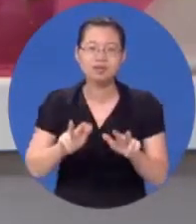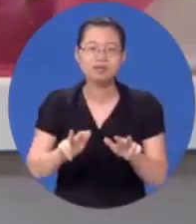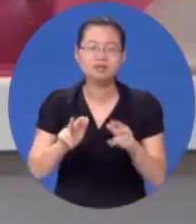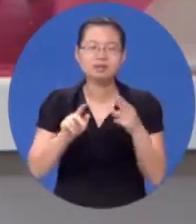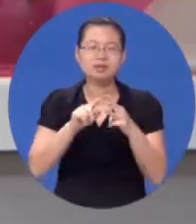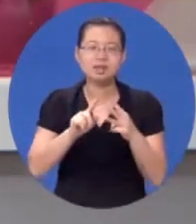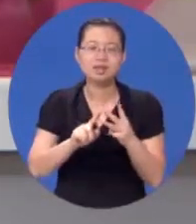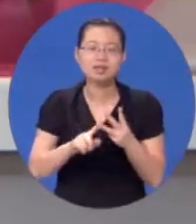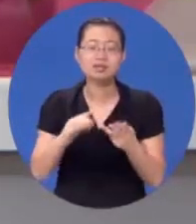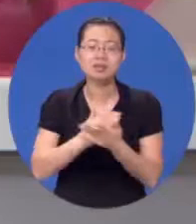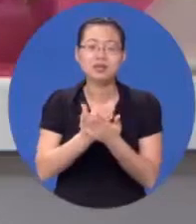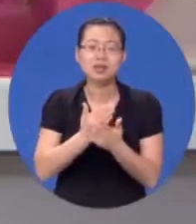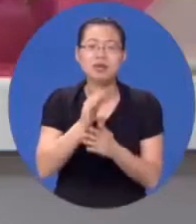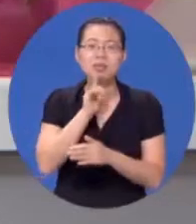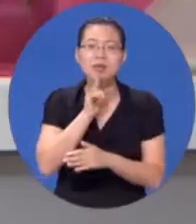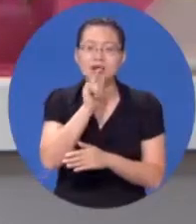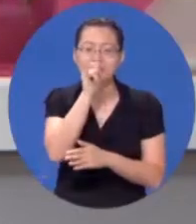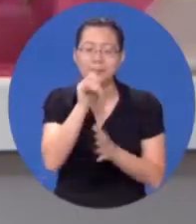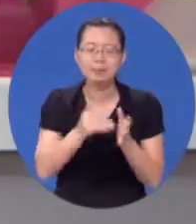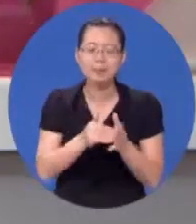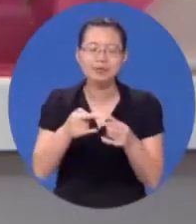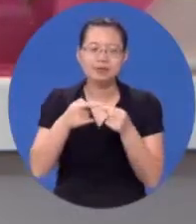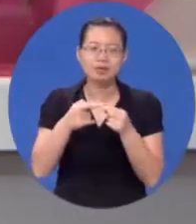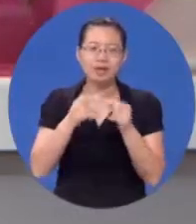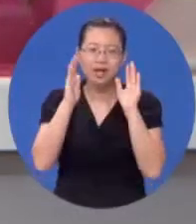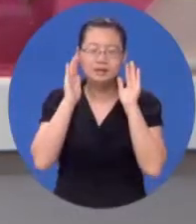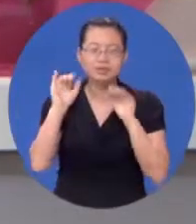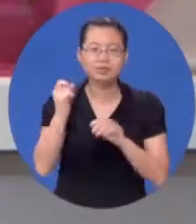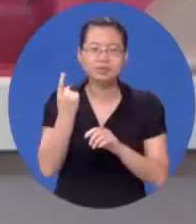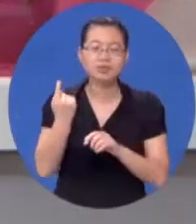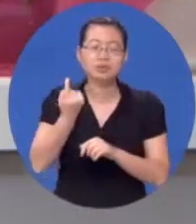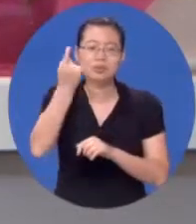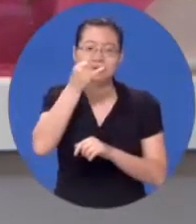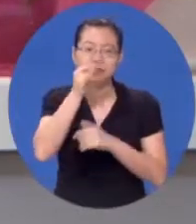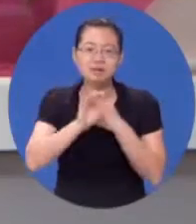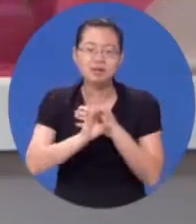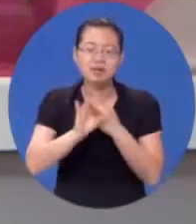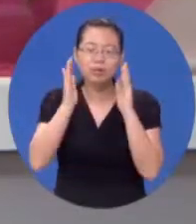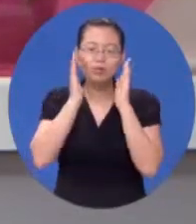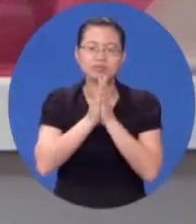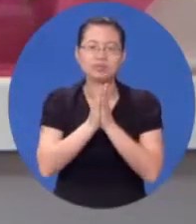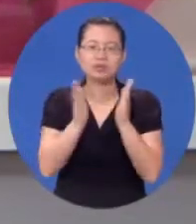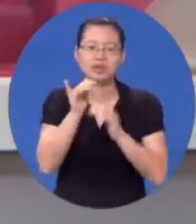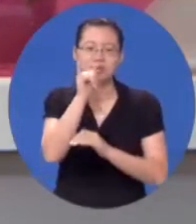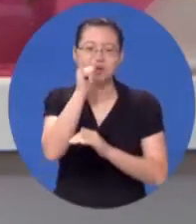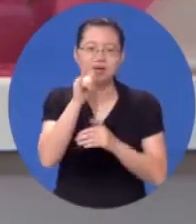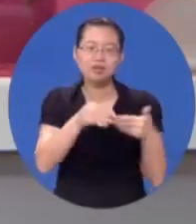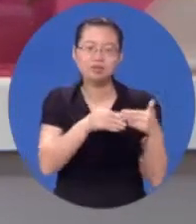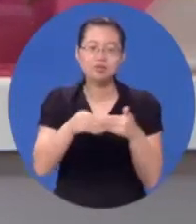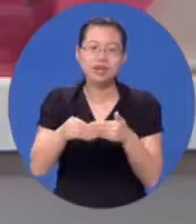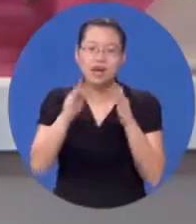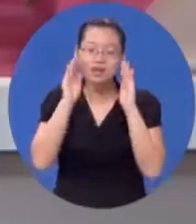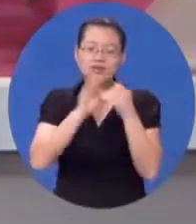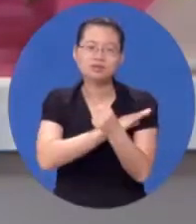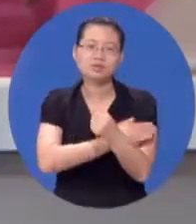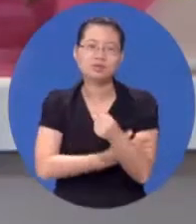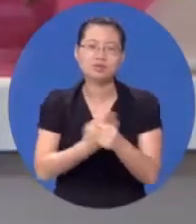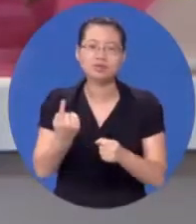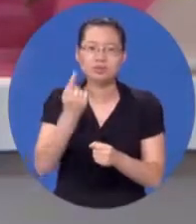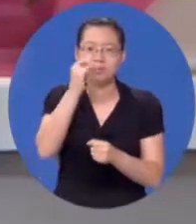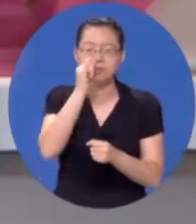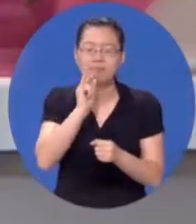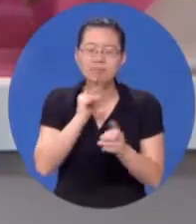이제 세 가지로 나눠서 말씀을 드릴 수 있는데, 일단 첫 번째로 학습 동기가 높은 애들은 공부를 시작하는 거, 그러니까 주도적인 학습 능력이